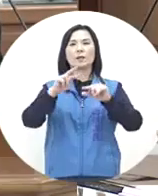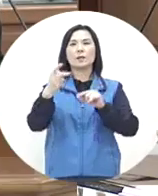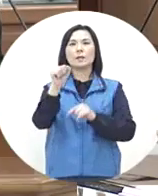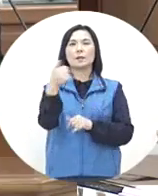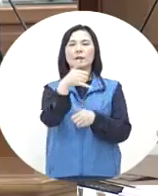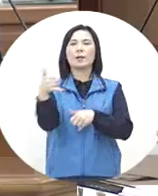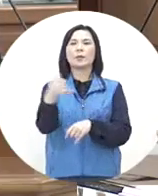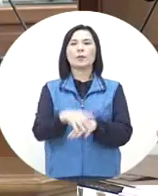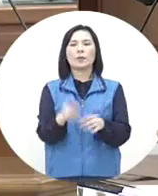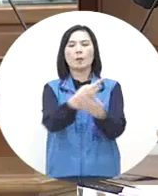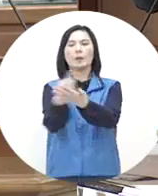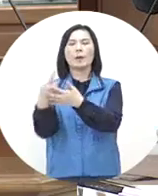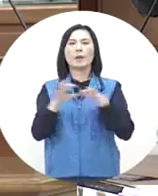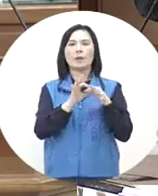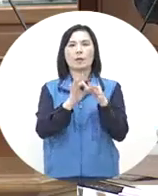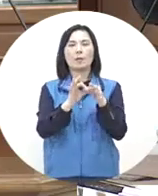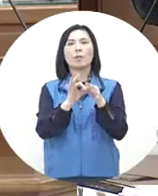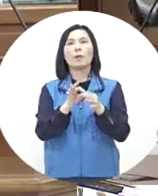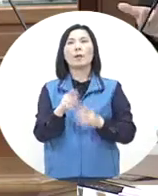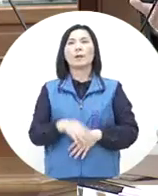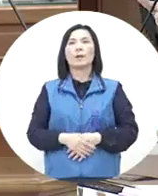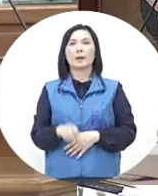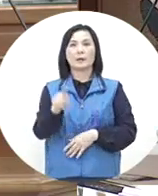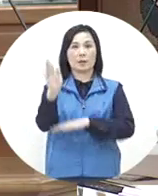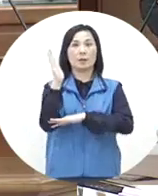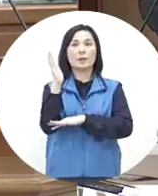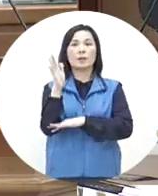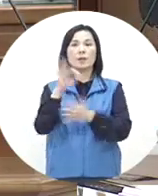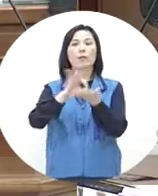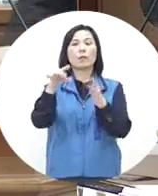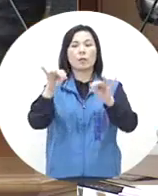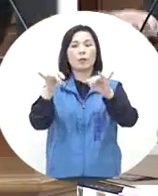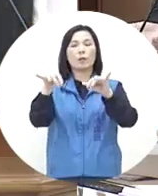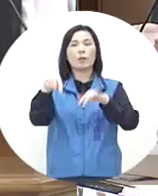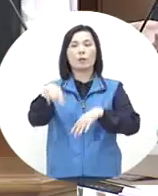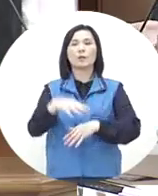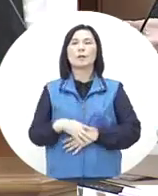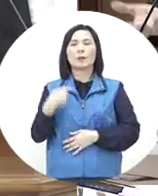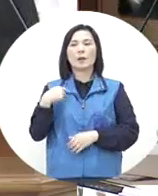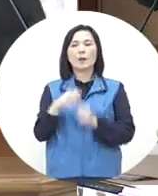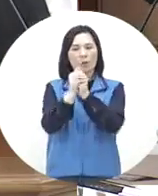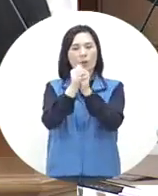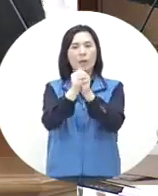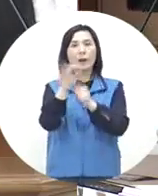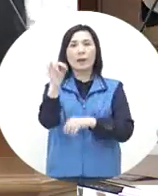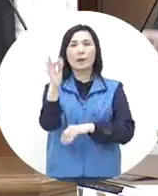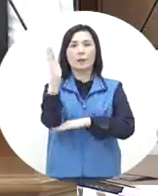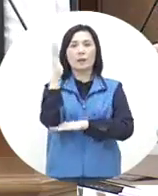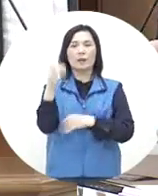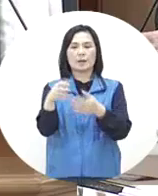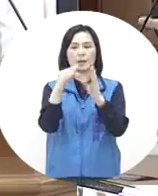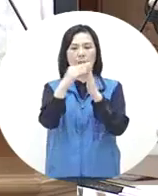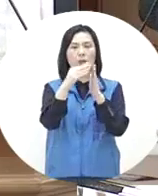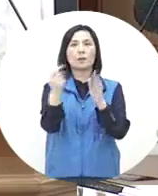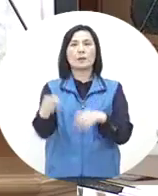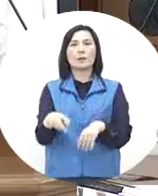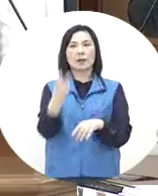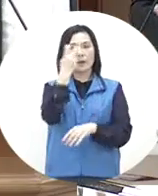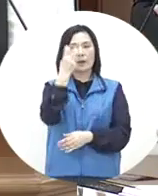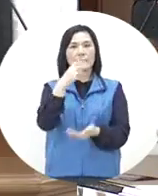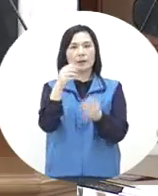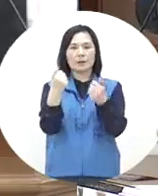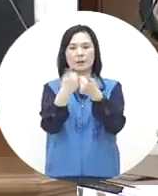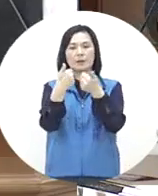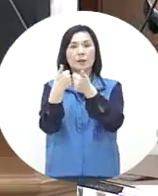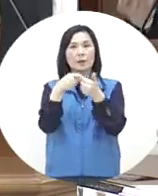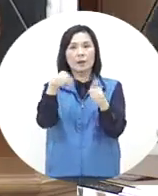地，哦，这个本席也一直有拜托这个财政局，哦，在审议小组里面要把我们市